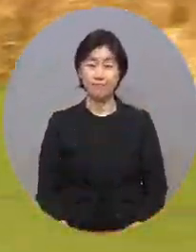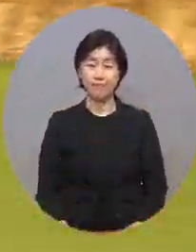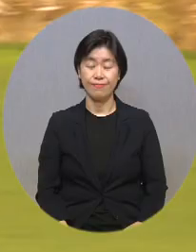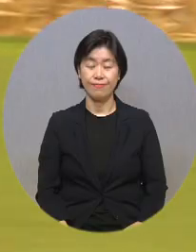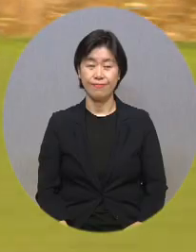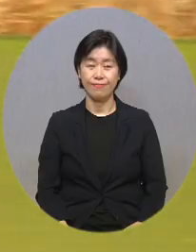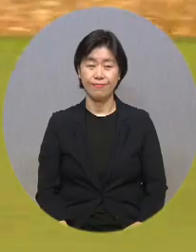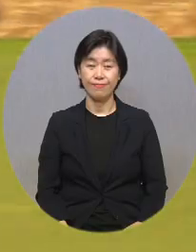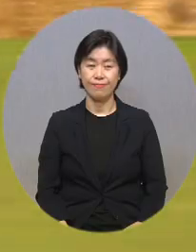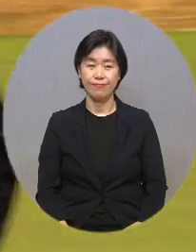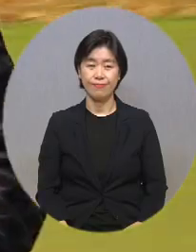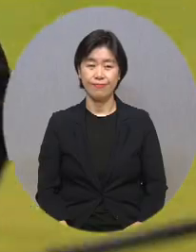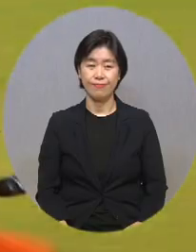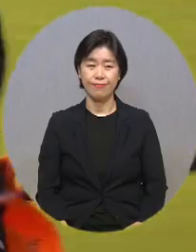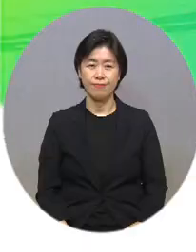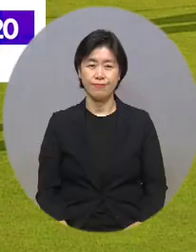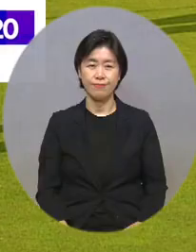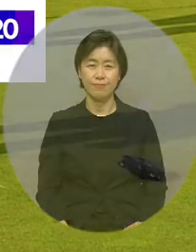헤드업을!